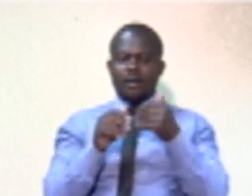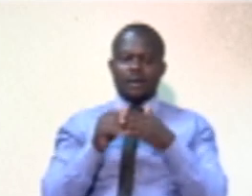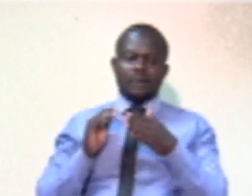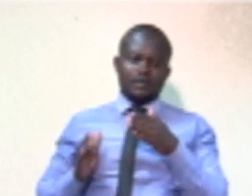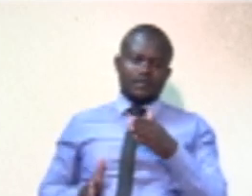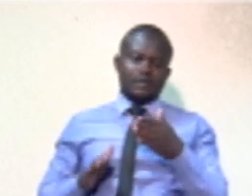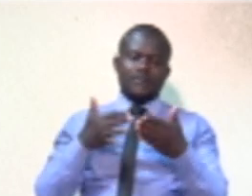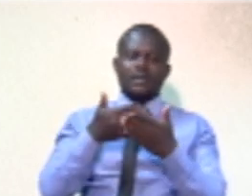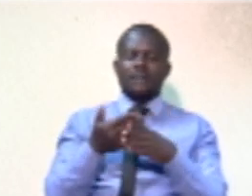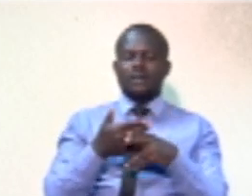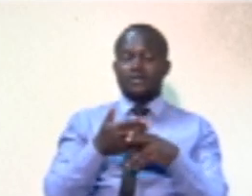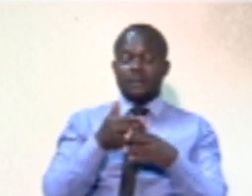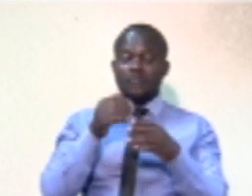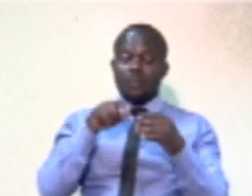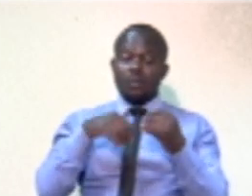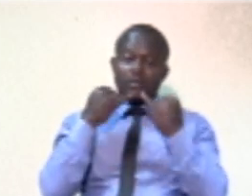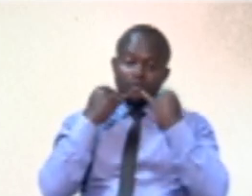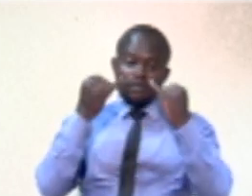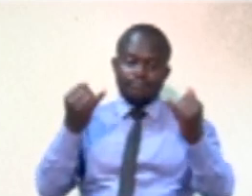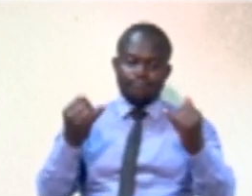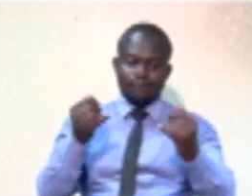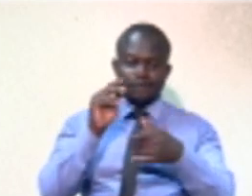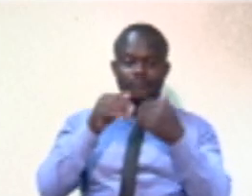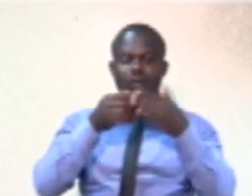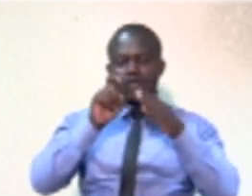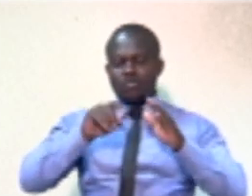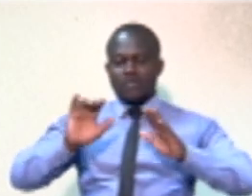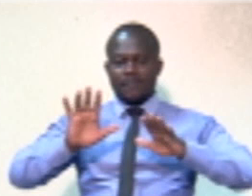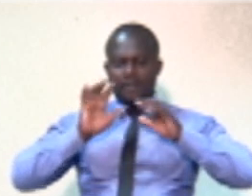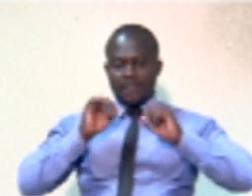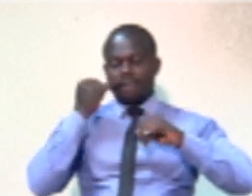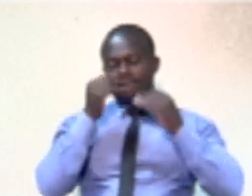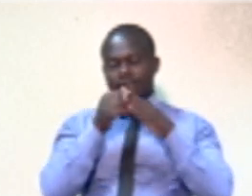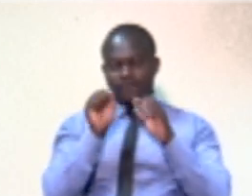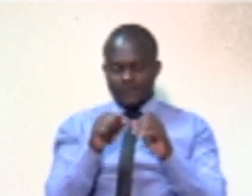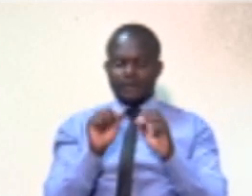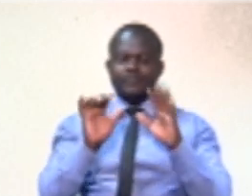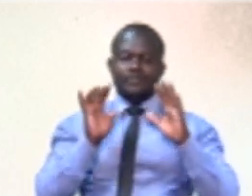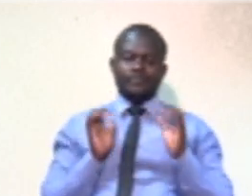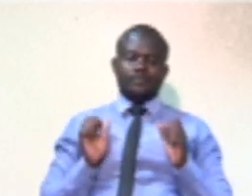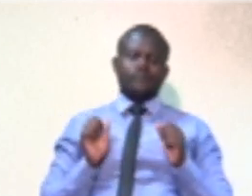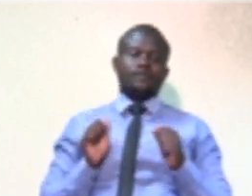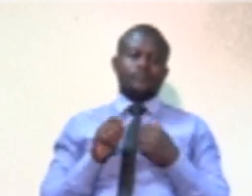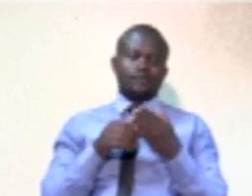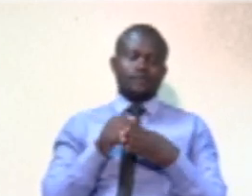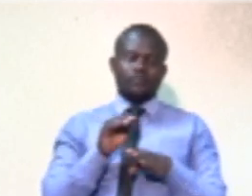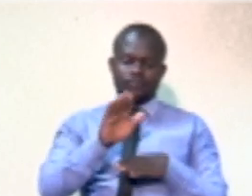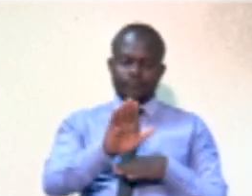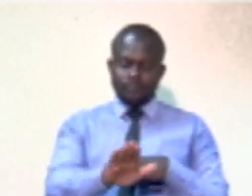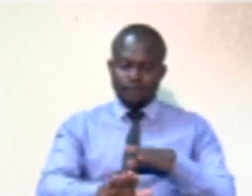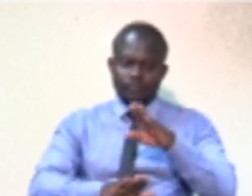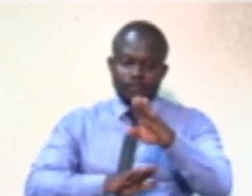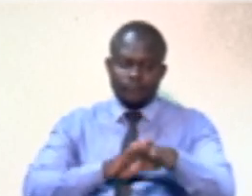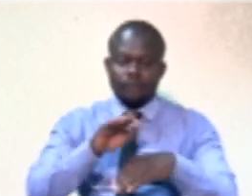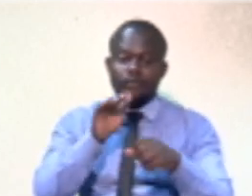ngira ngo bigeze nko kuri bimwe tugomba kuvuga. Abaturage bakabyirinda nibashobora kubyirinda bazaba bateye intambwe cyane cyane